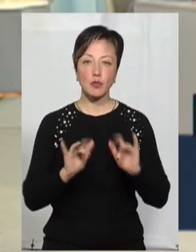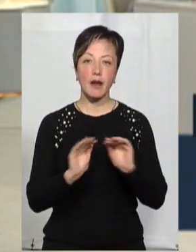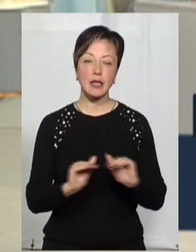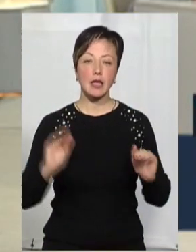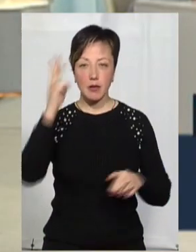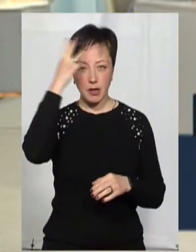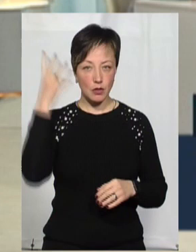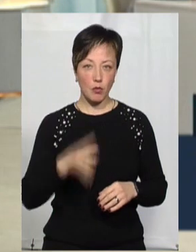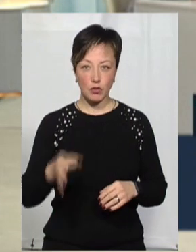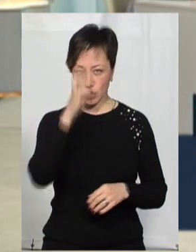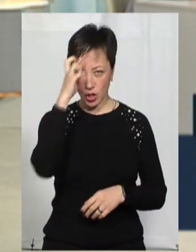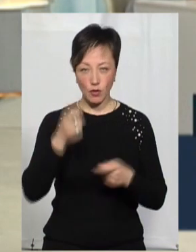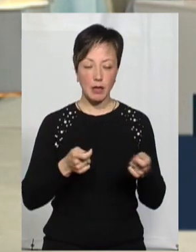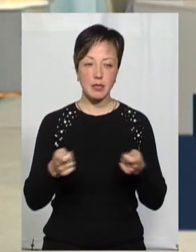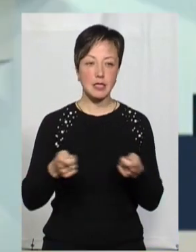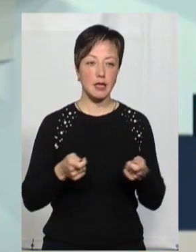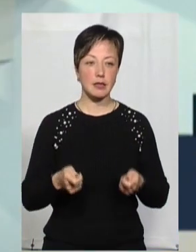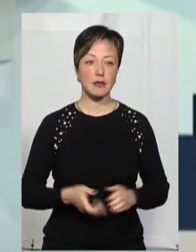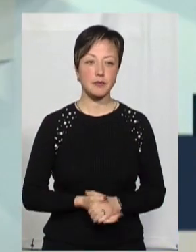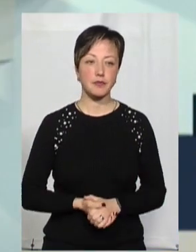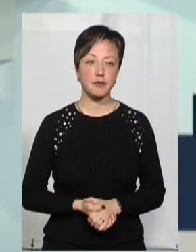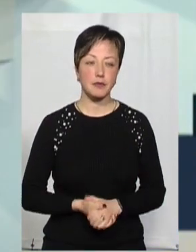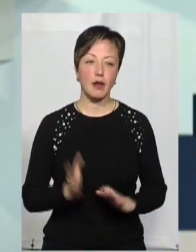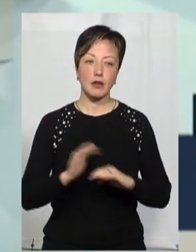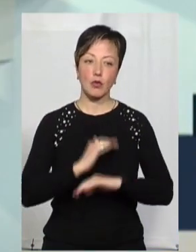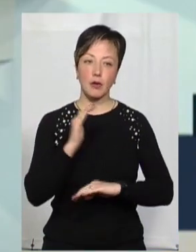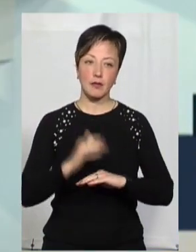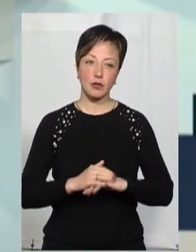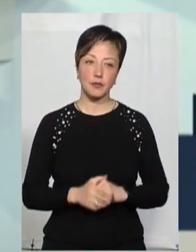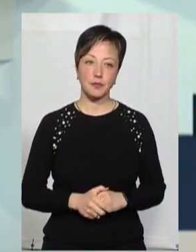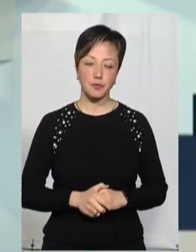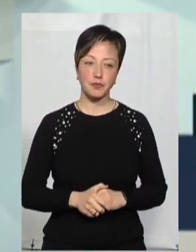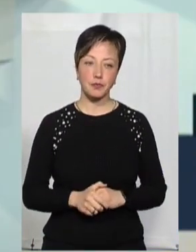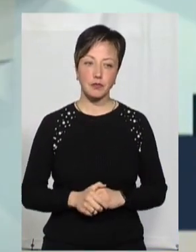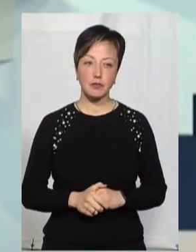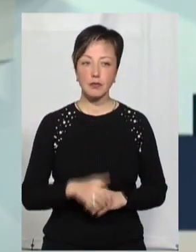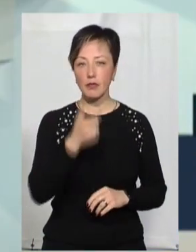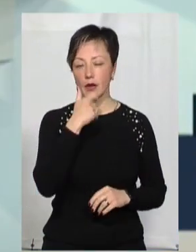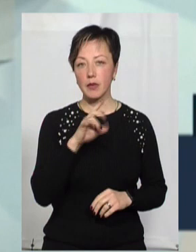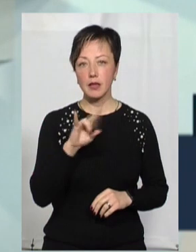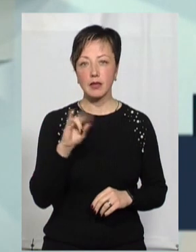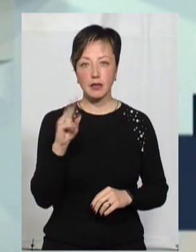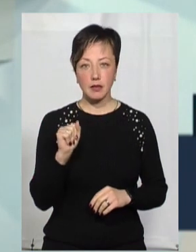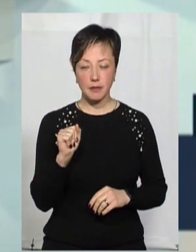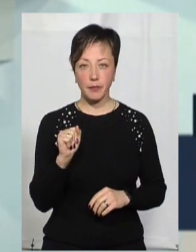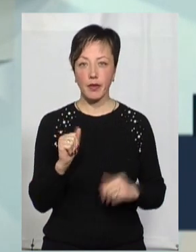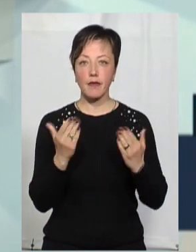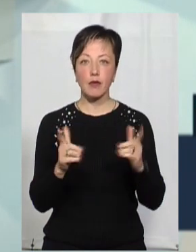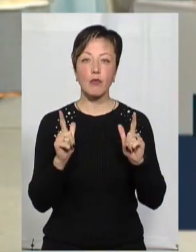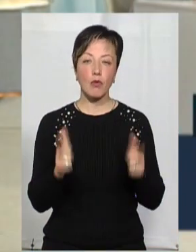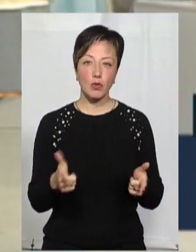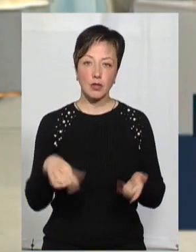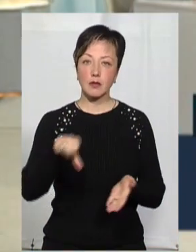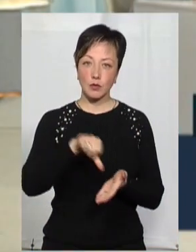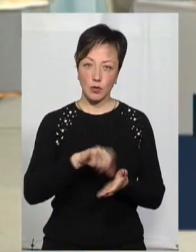дітей Хмельницької обласної державної адміністрації Ніною Магур. Добрий вечір. Добрий вечір. Пані Ніно, от оскільки ви погодились